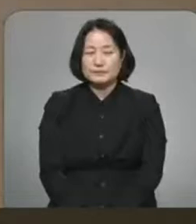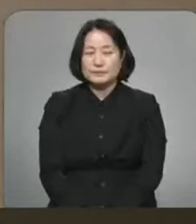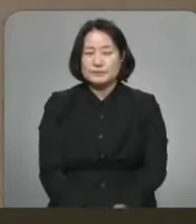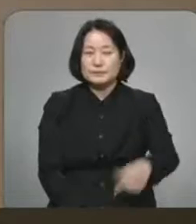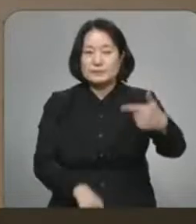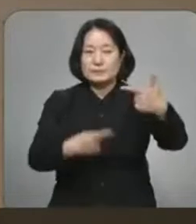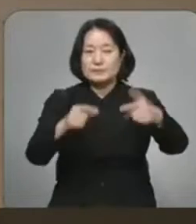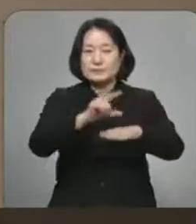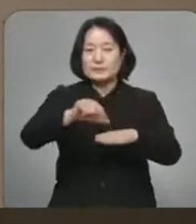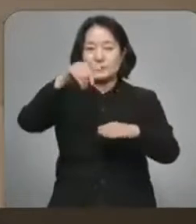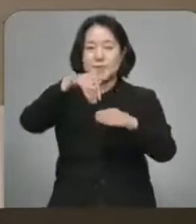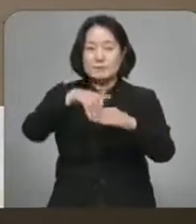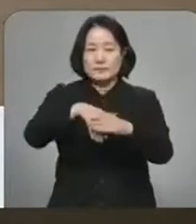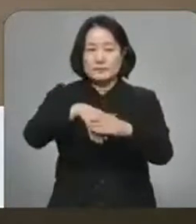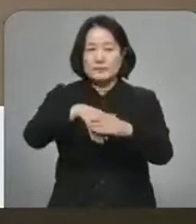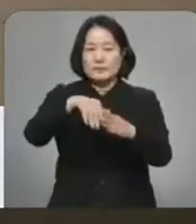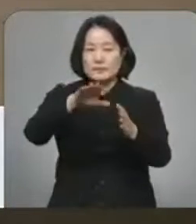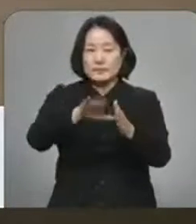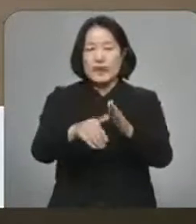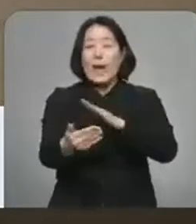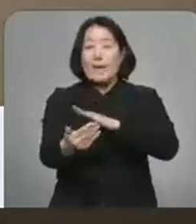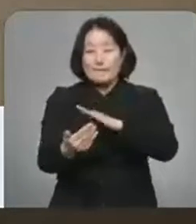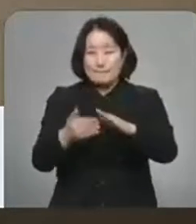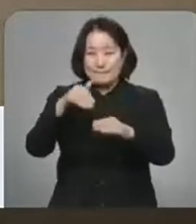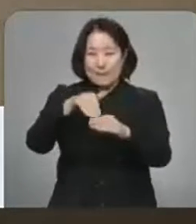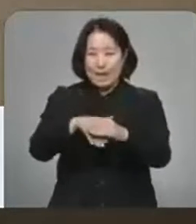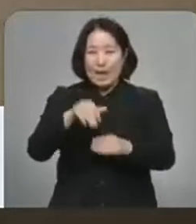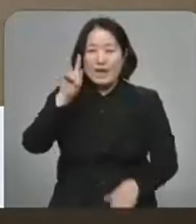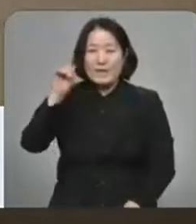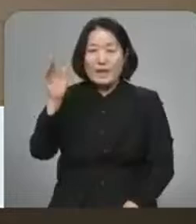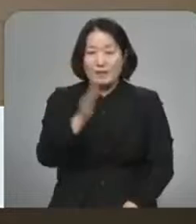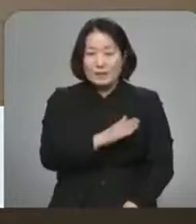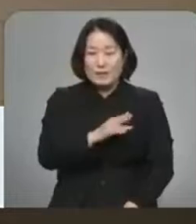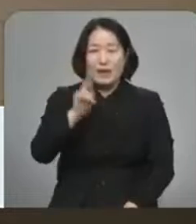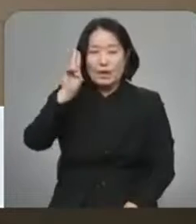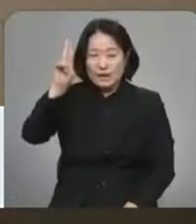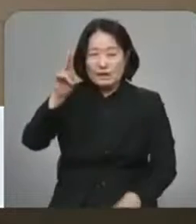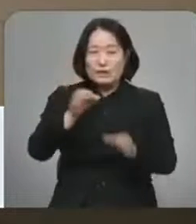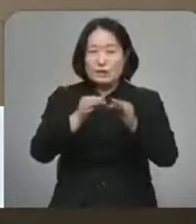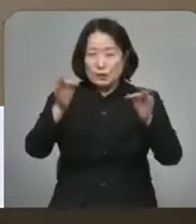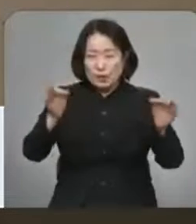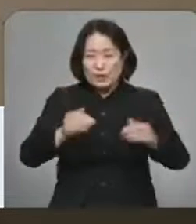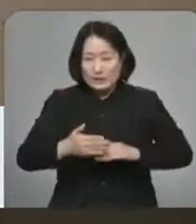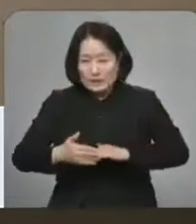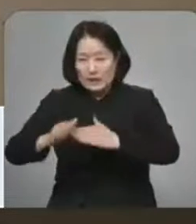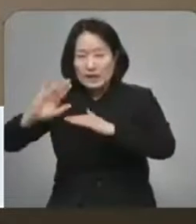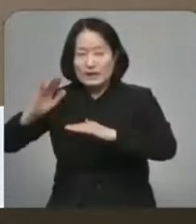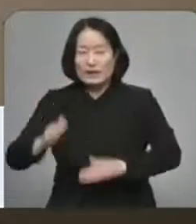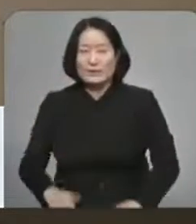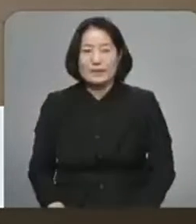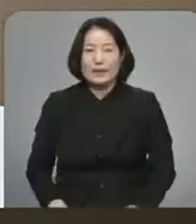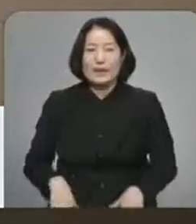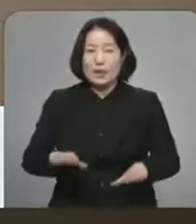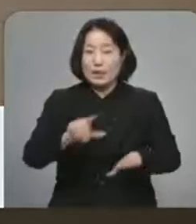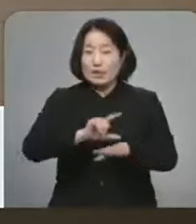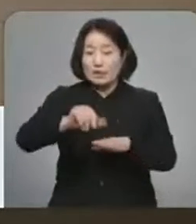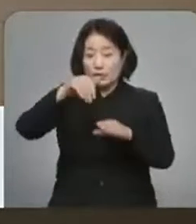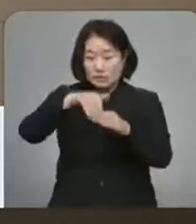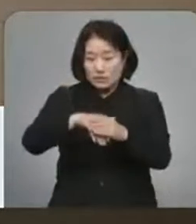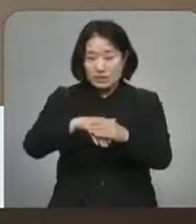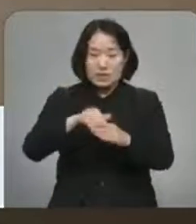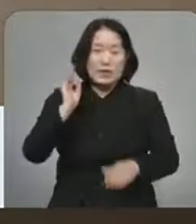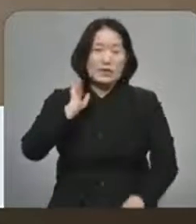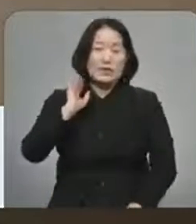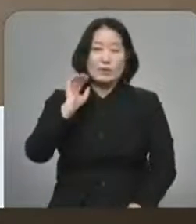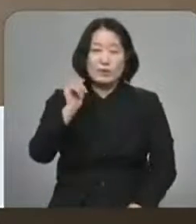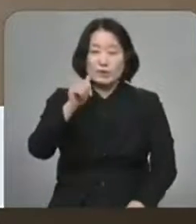유기에 전국동시지방선거 에 사전 투표가 내일부터 이태 동안 실시됩니다 이번 지선은 대통령선거 직후에